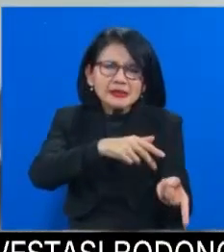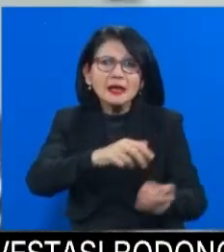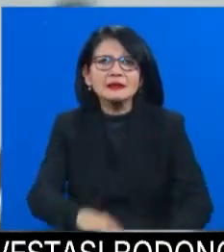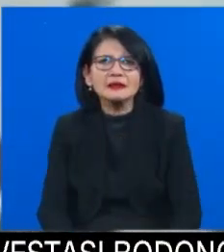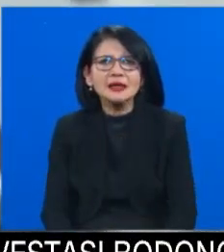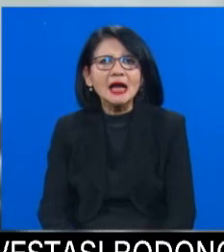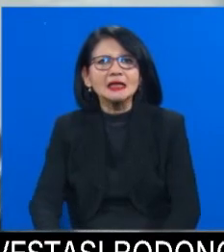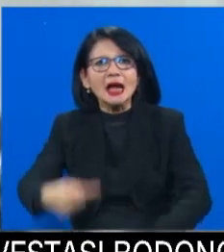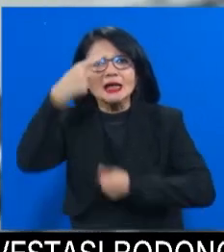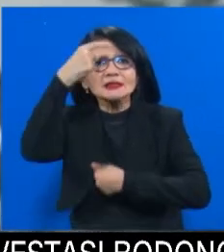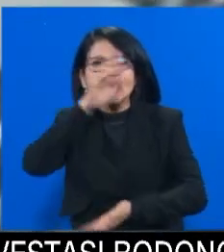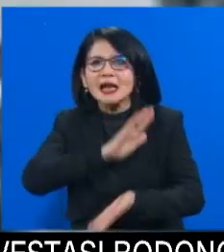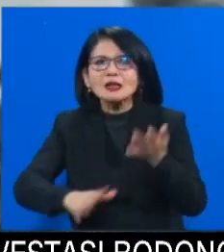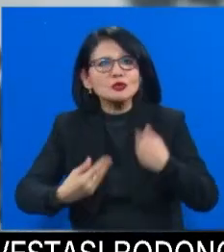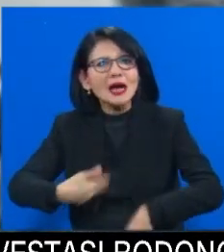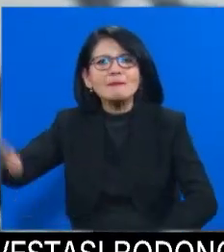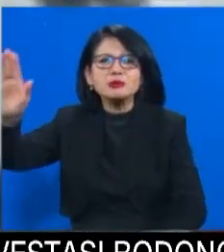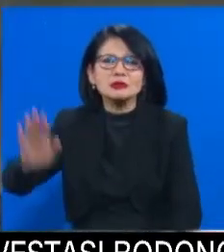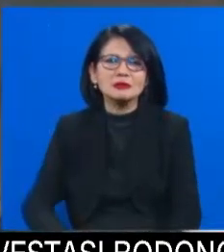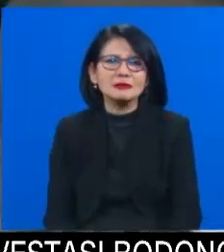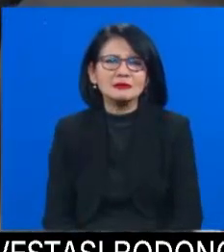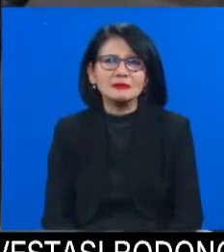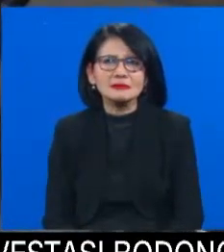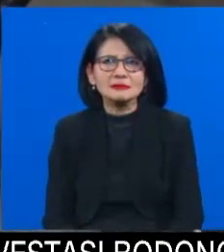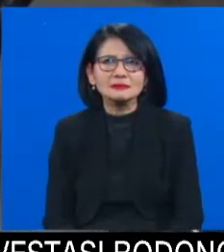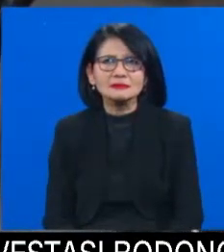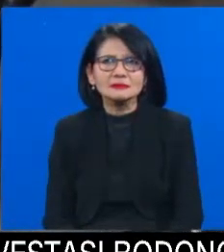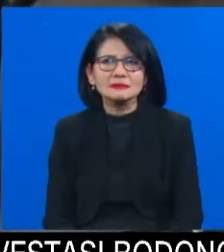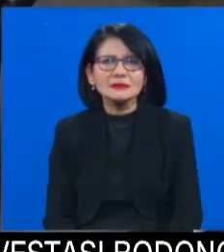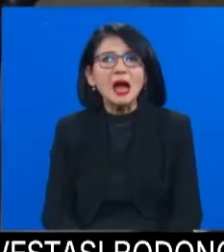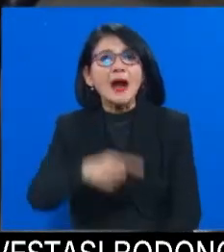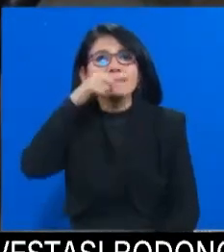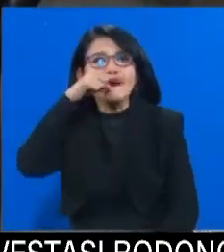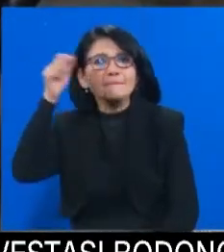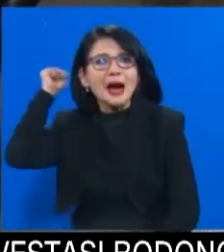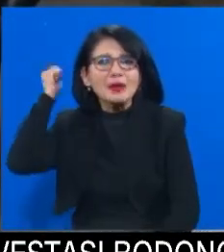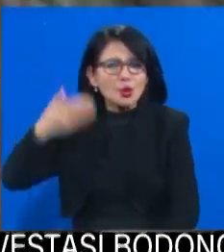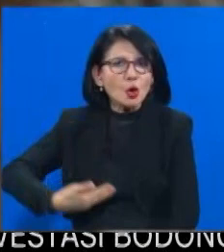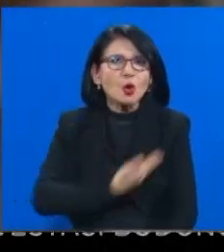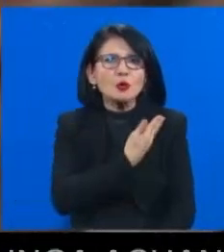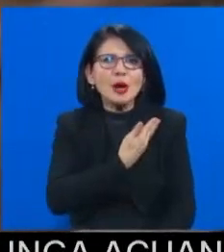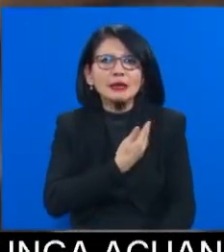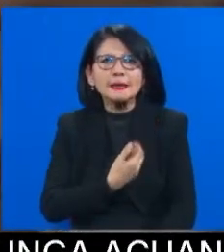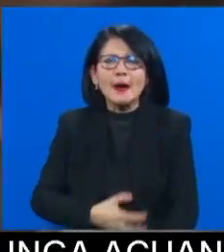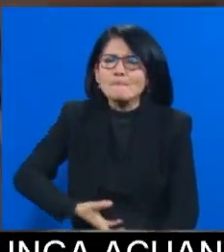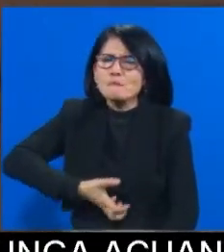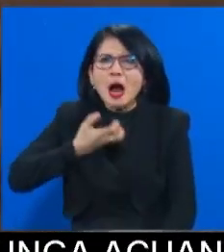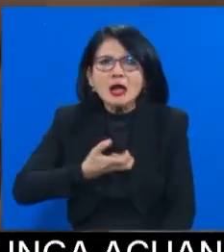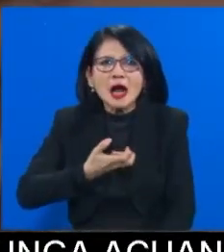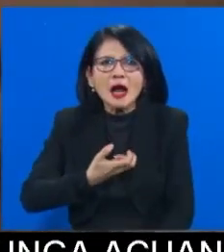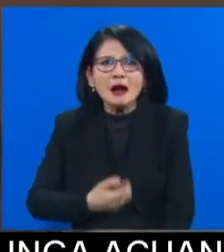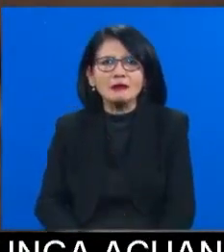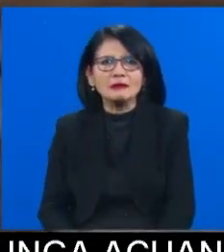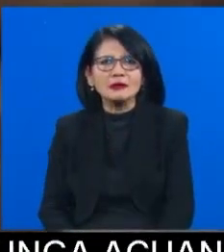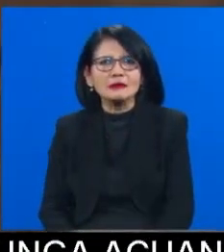para pelaku langsung melarikan diri. Atas peristiwa ini, orang tua korban pada Rabu siang mengaku tidak terima dan